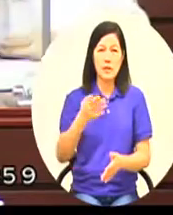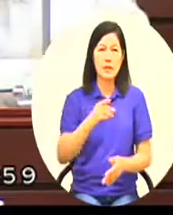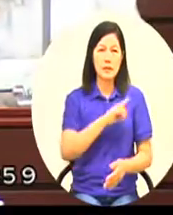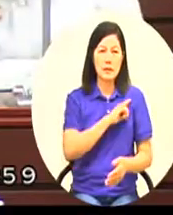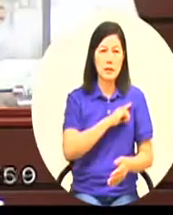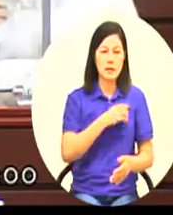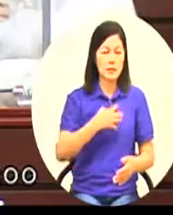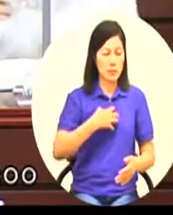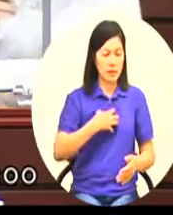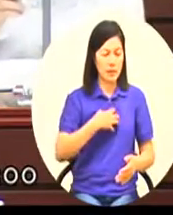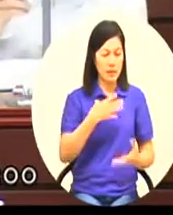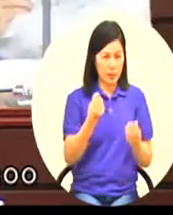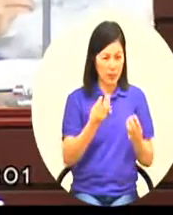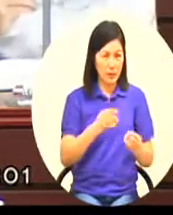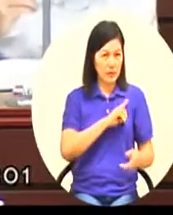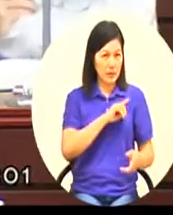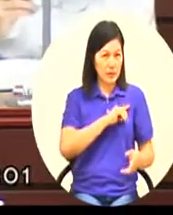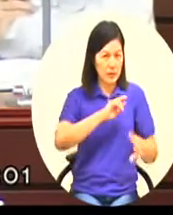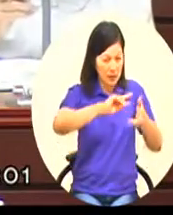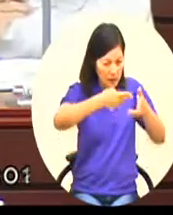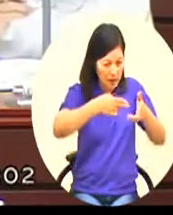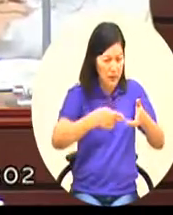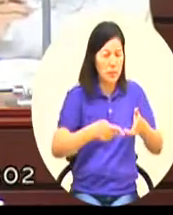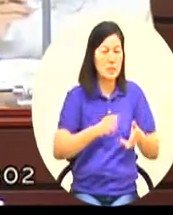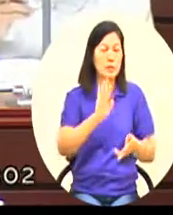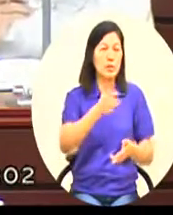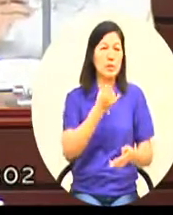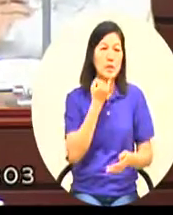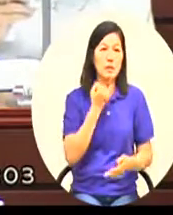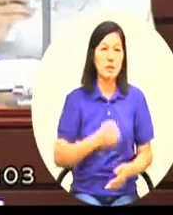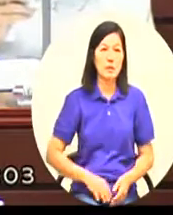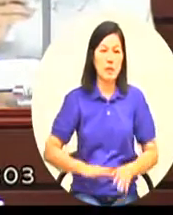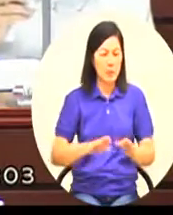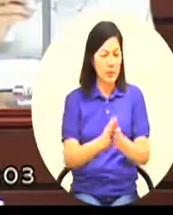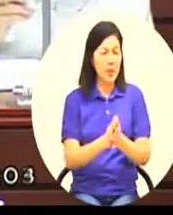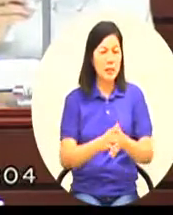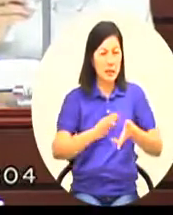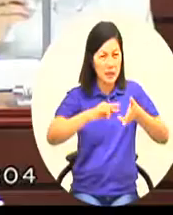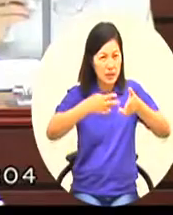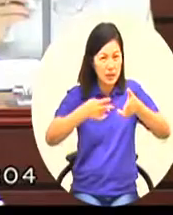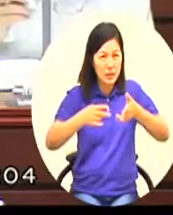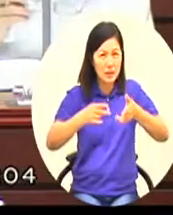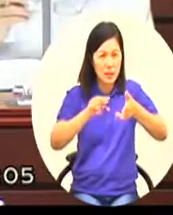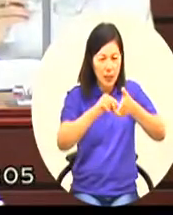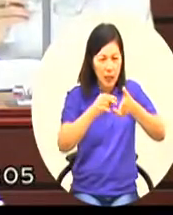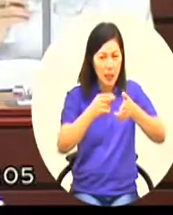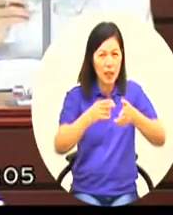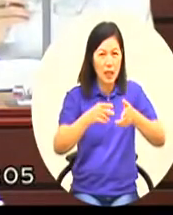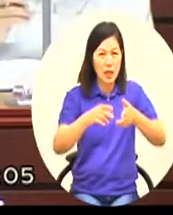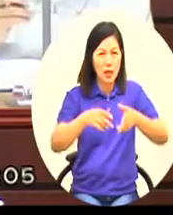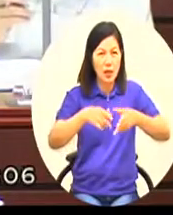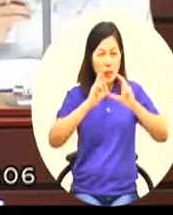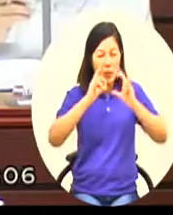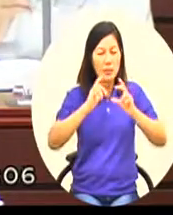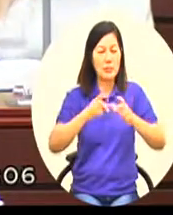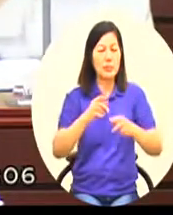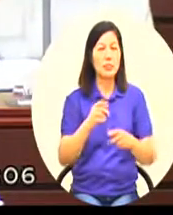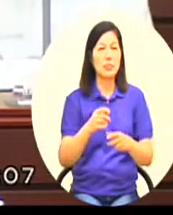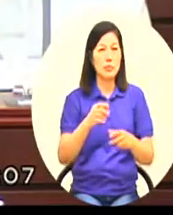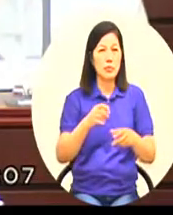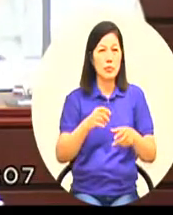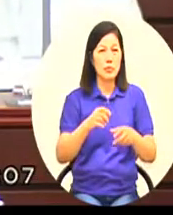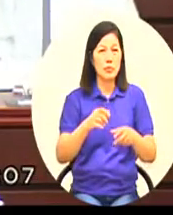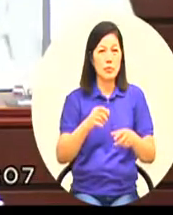险性的、安全性的，而且很简易的，可以做就可以马上让这个监督系统恢复功能的，我们来做这